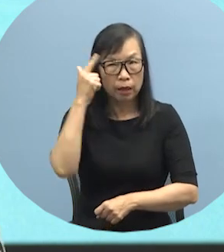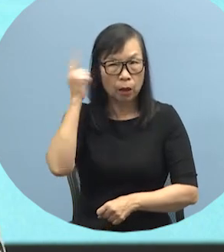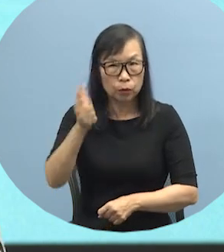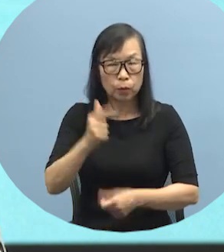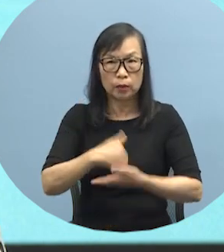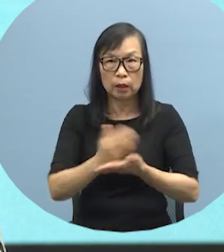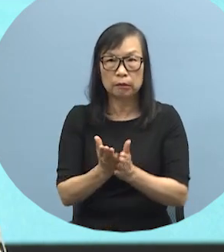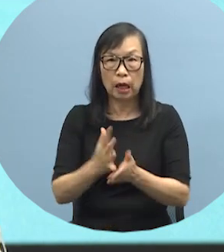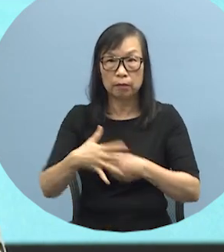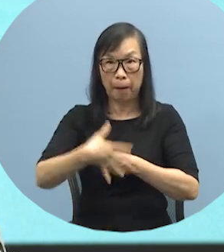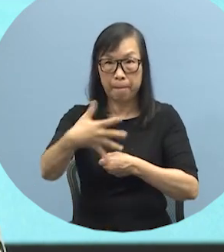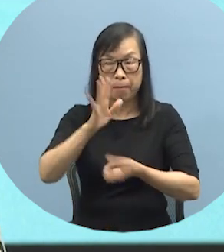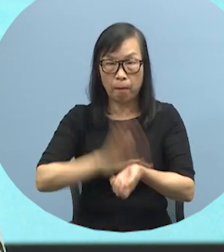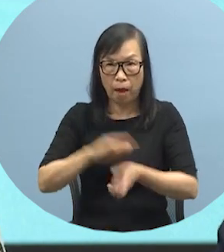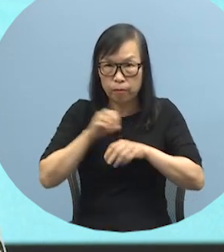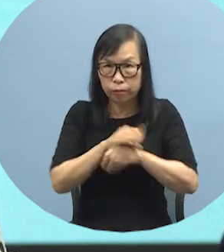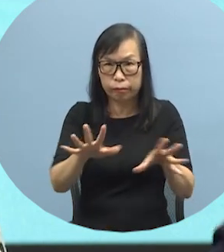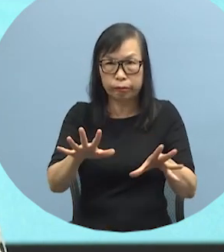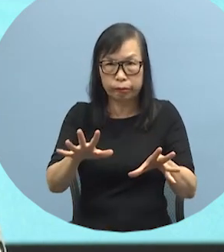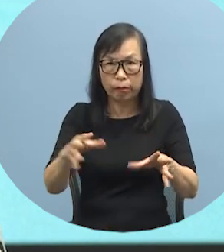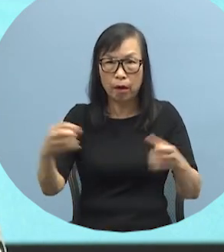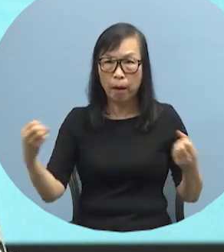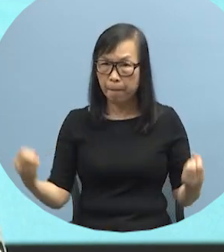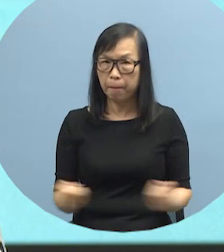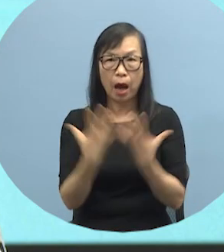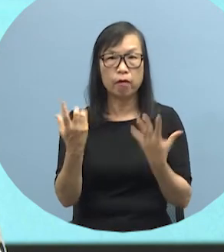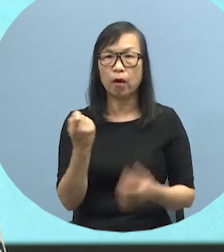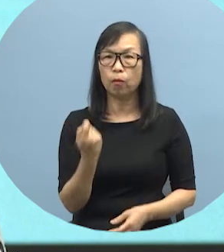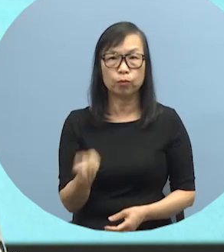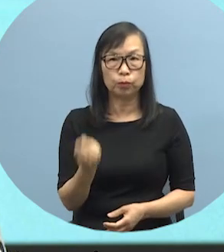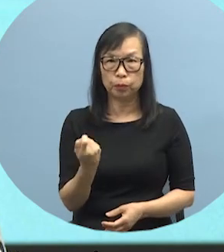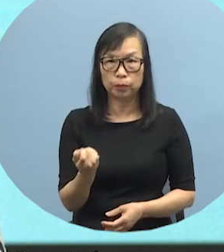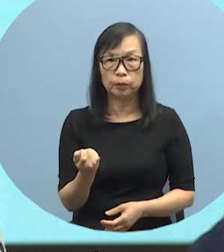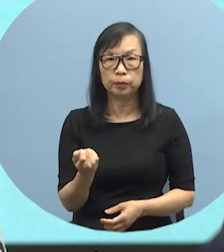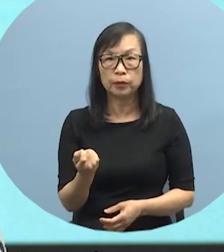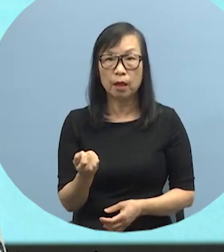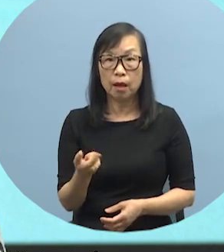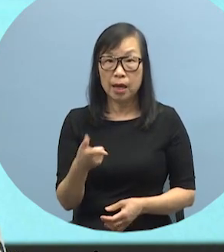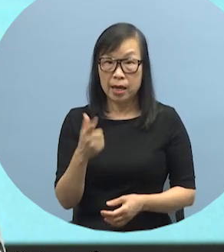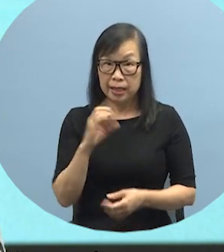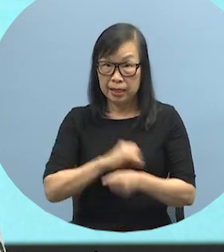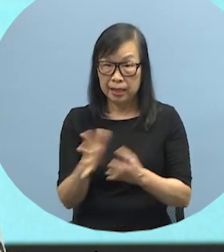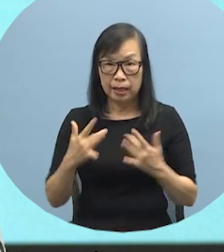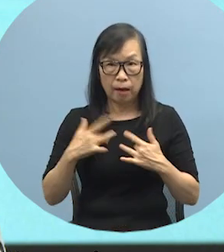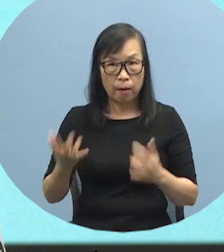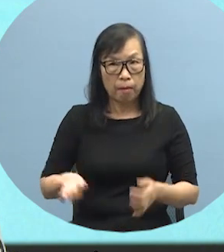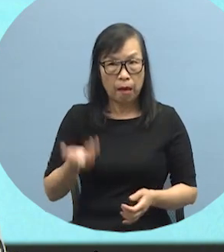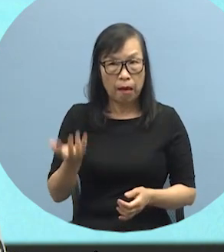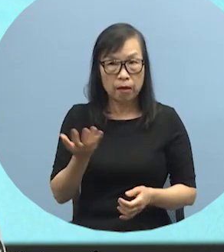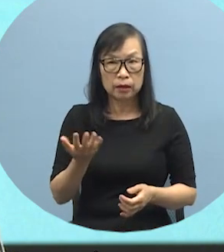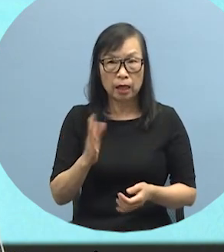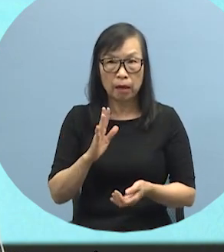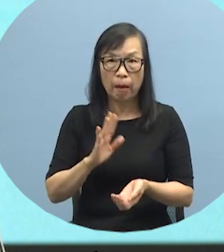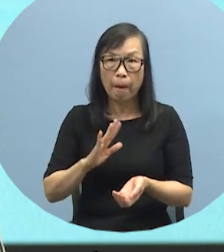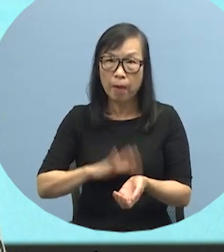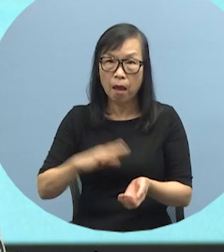等。第五波的疫情呢，其實呢都會隨時呢是一觸即發。所以2019冠狀病毒病的疫情呢，